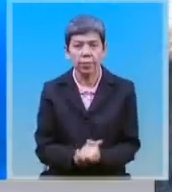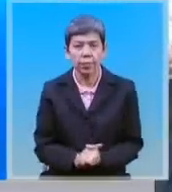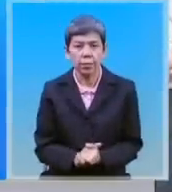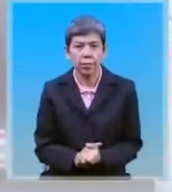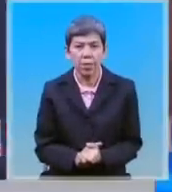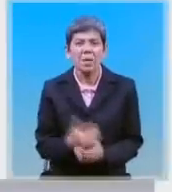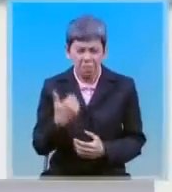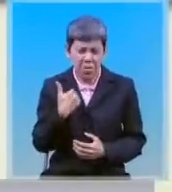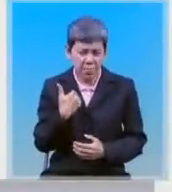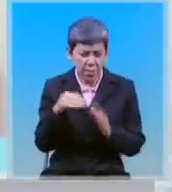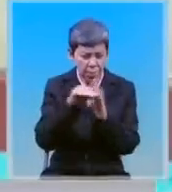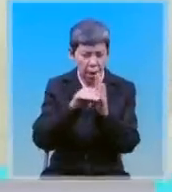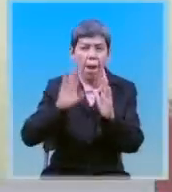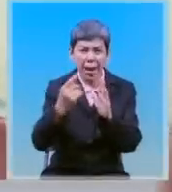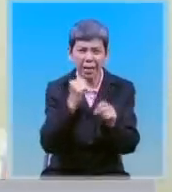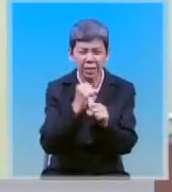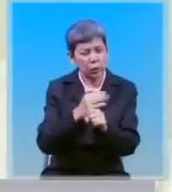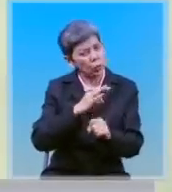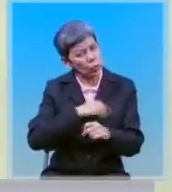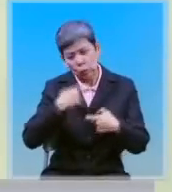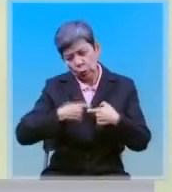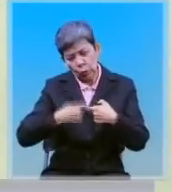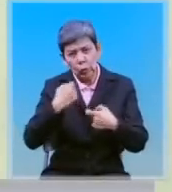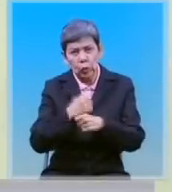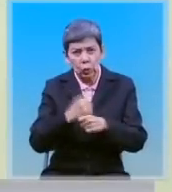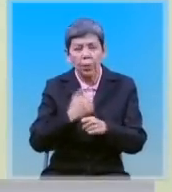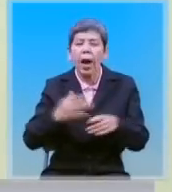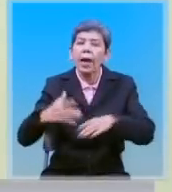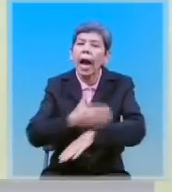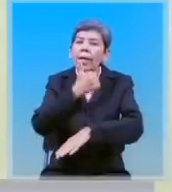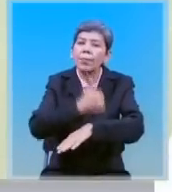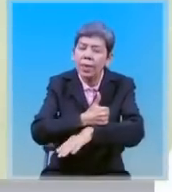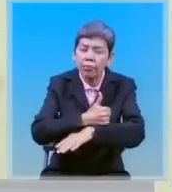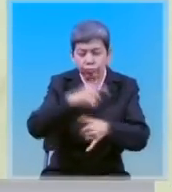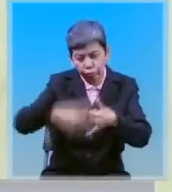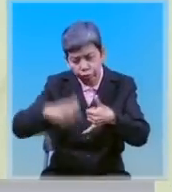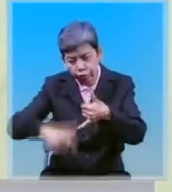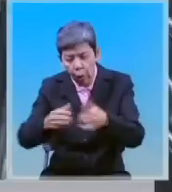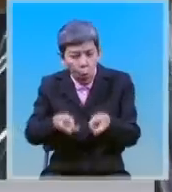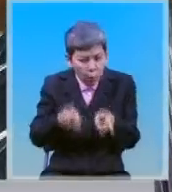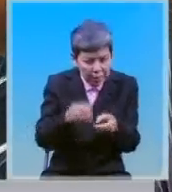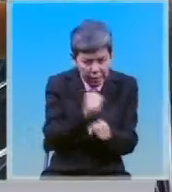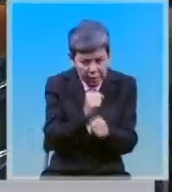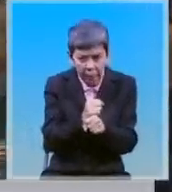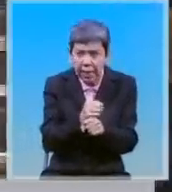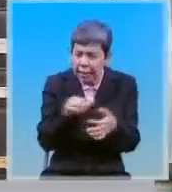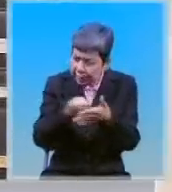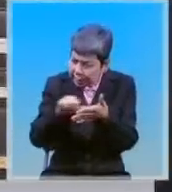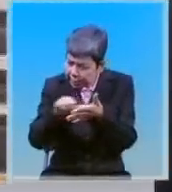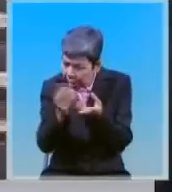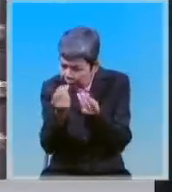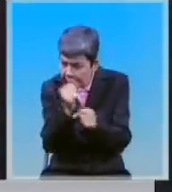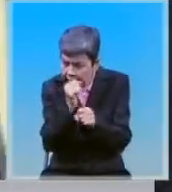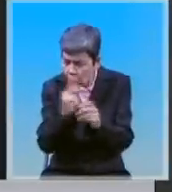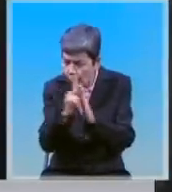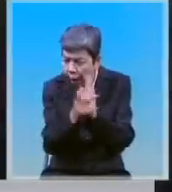แม้จะมีกติกาใหม่ที่ซับซ้อนมากขึ้นแต่ไม่พ้นนักการเมืองอาชีพที่สรรหาวิธีการแก้สมการคณิตศาสตร์ของ